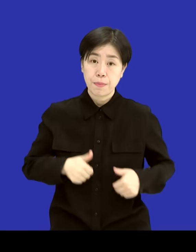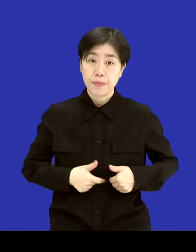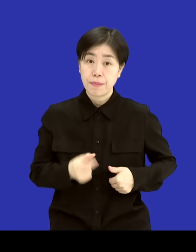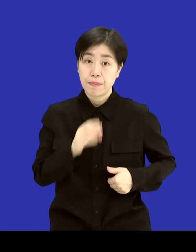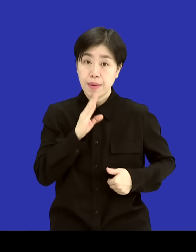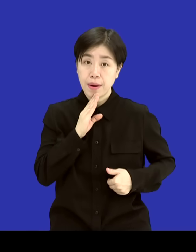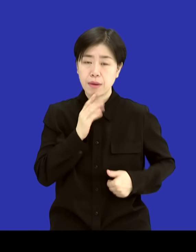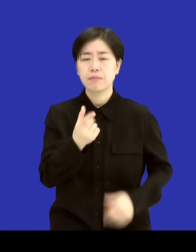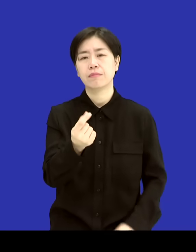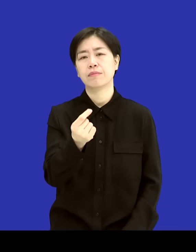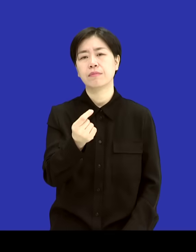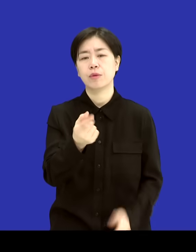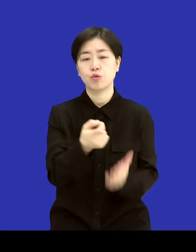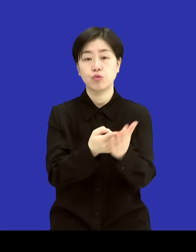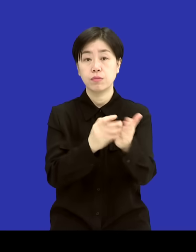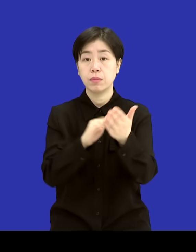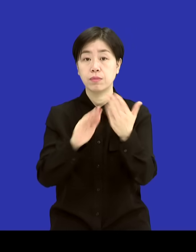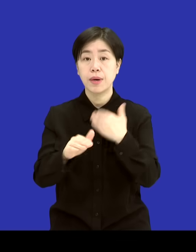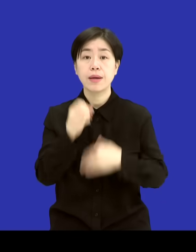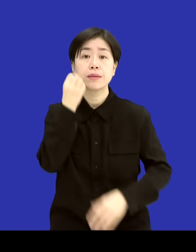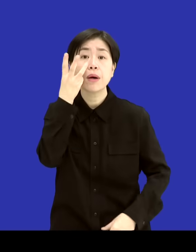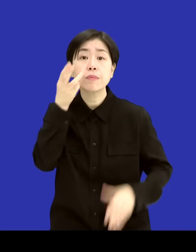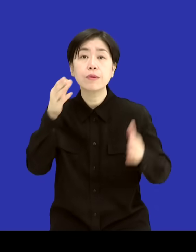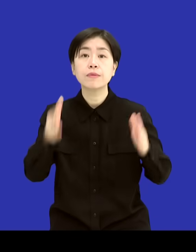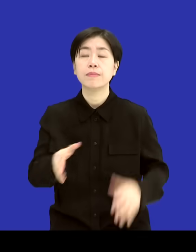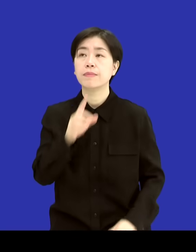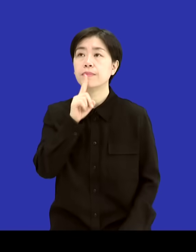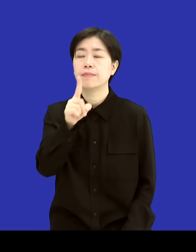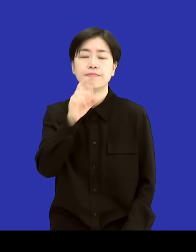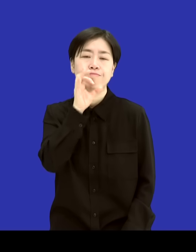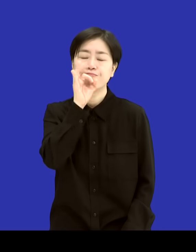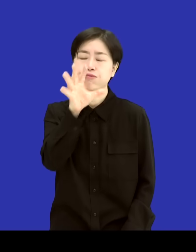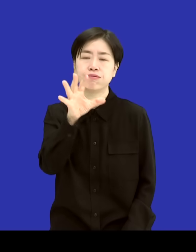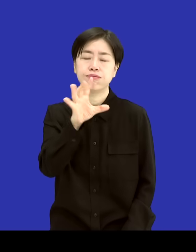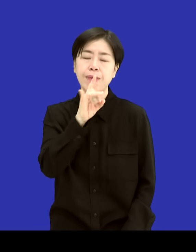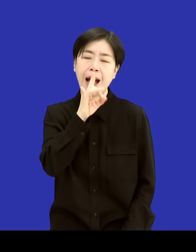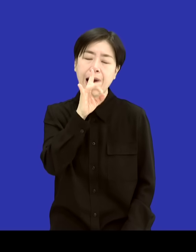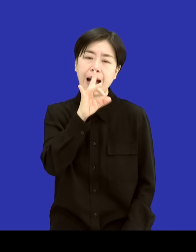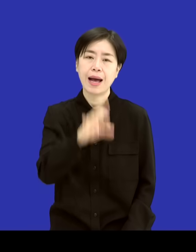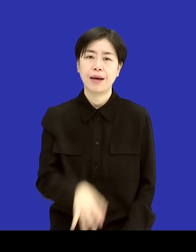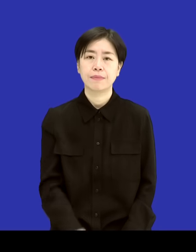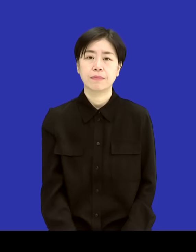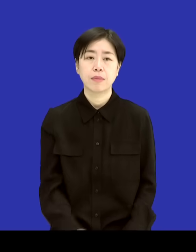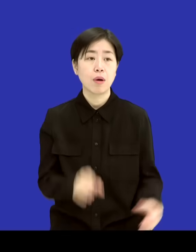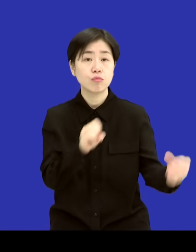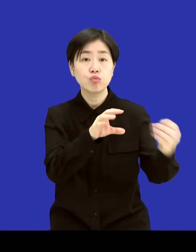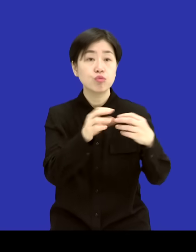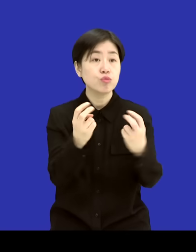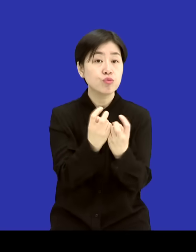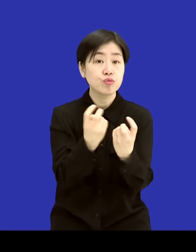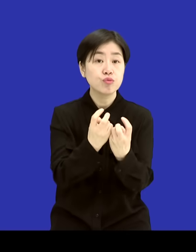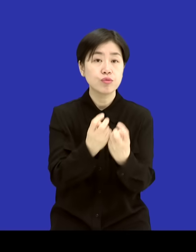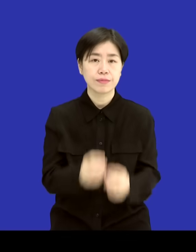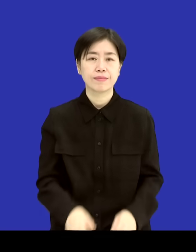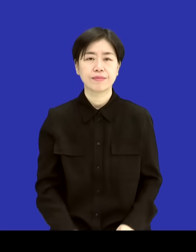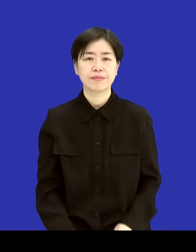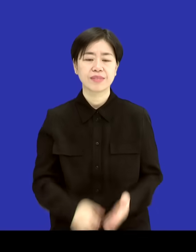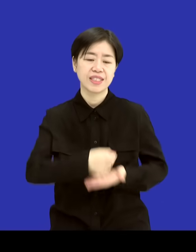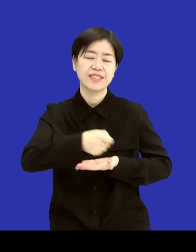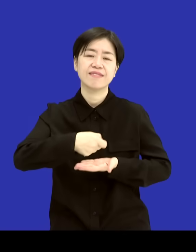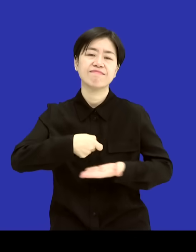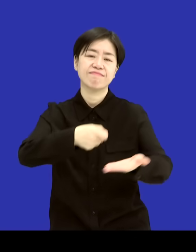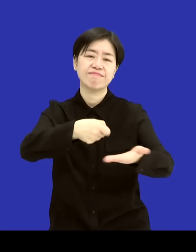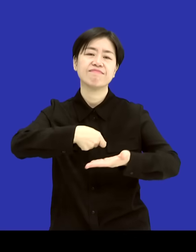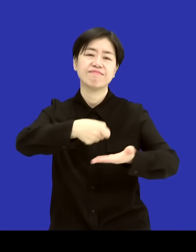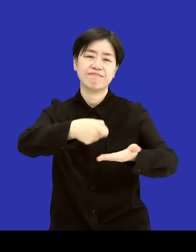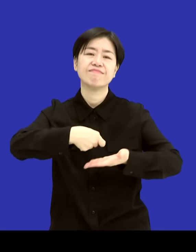예. 이제 말을 하면 안 됐어요. 그래서 그때는 그럼 이제 어떻게 표현하나요? 그때 이제 수첩을 가지고